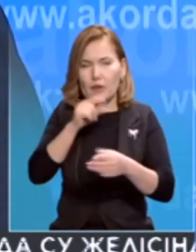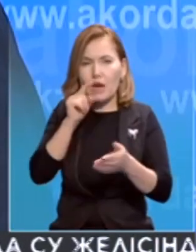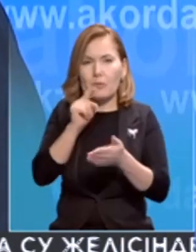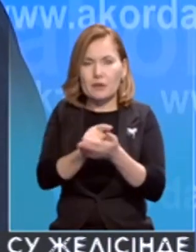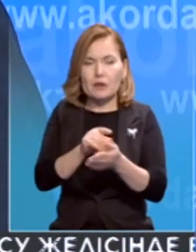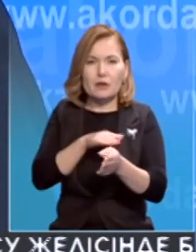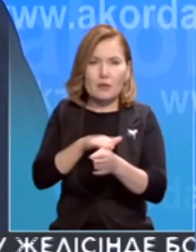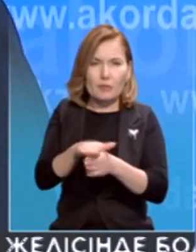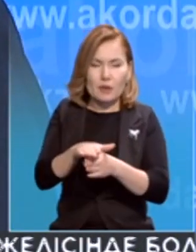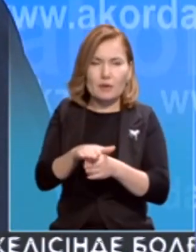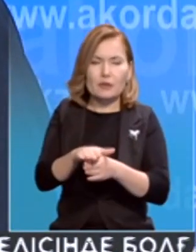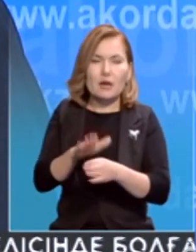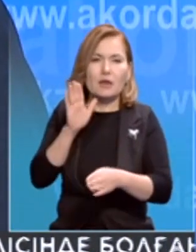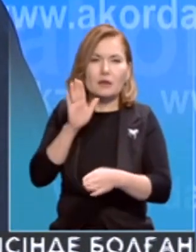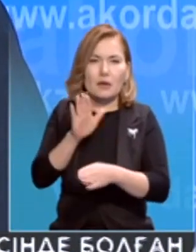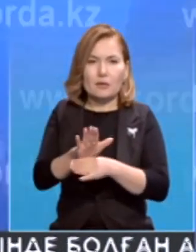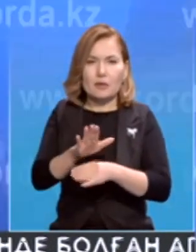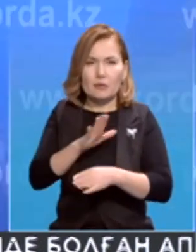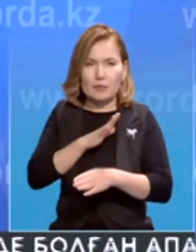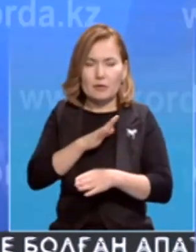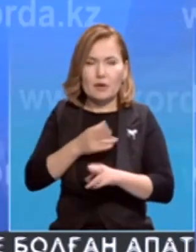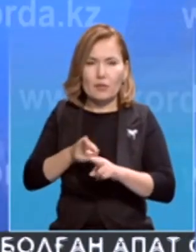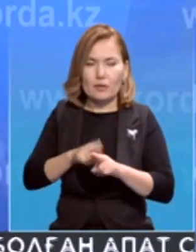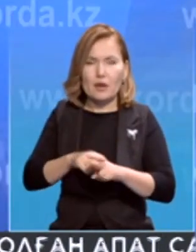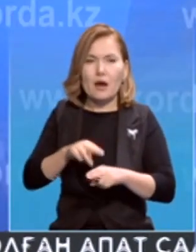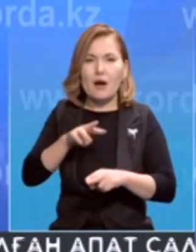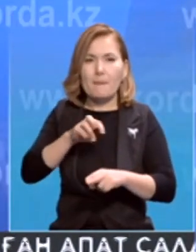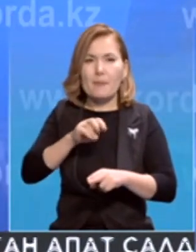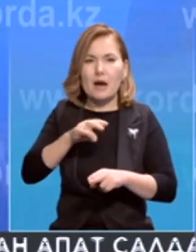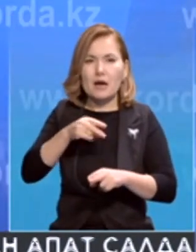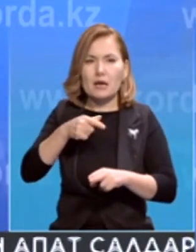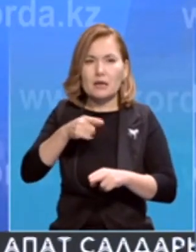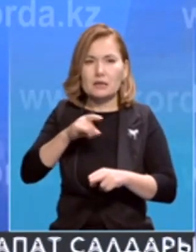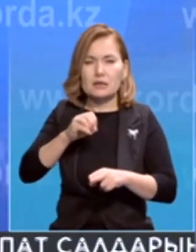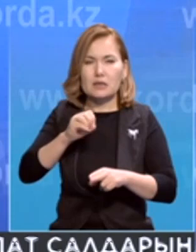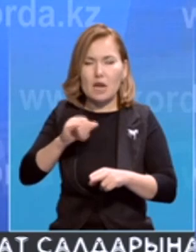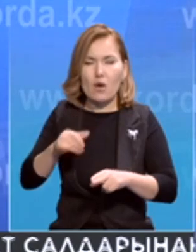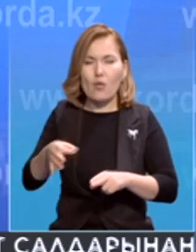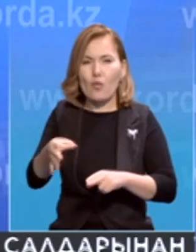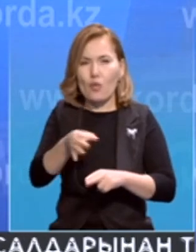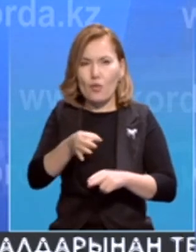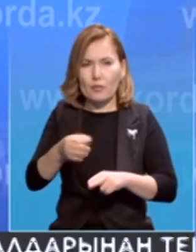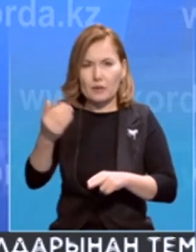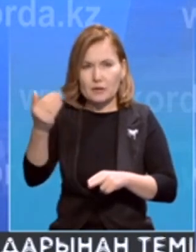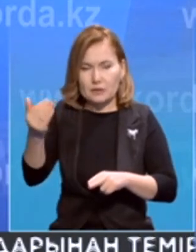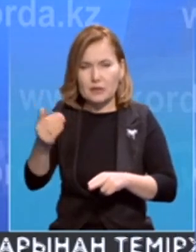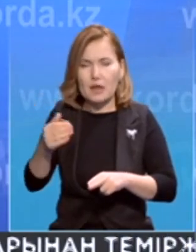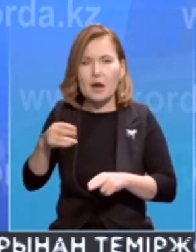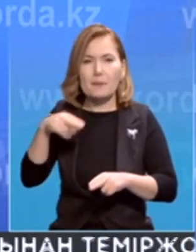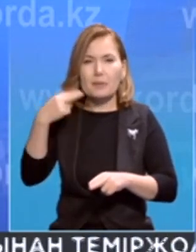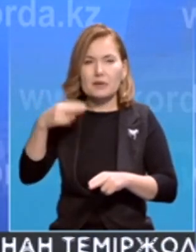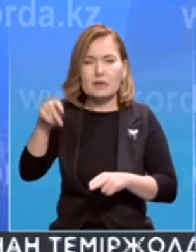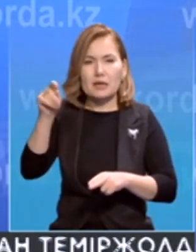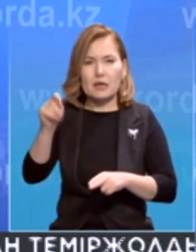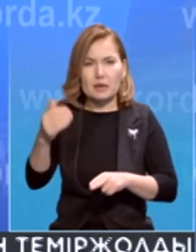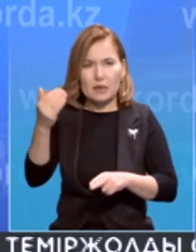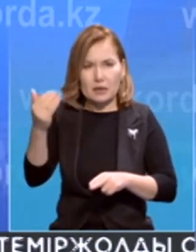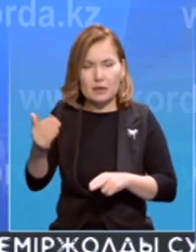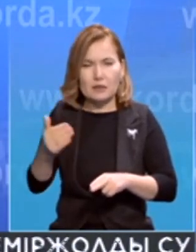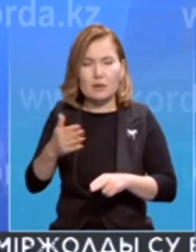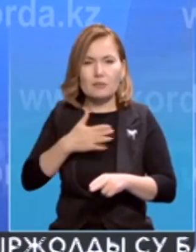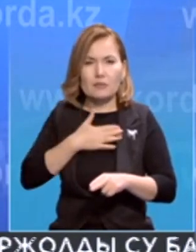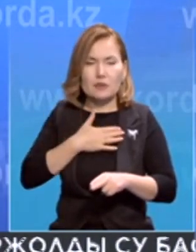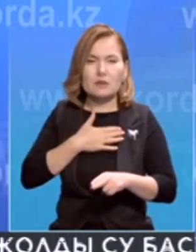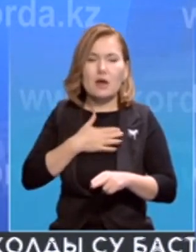міндеттерді орындау жөніндегі тапсырмаларын берді. Маңғыстау облысына сапар кезіндегі берген тапсырмаларды